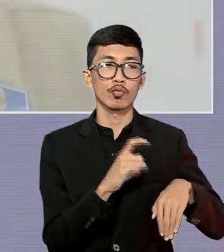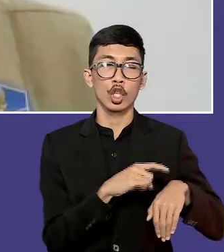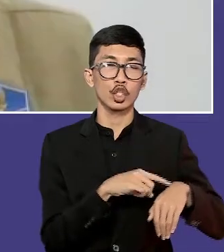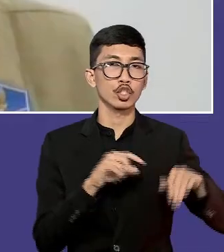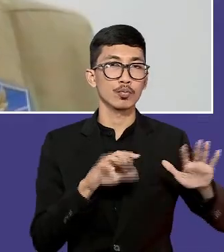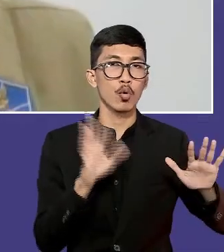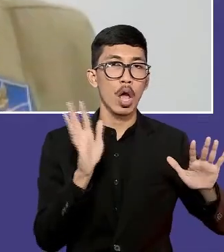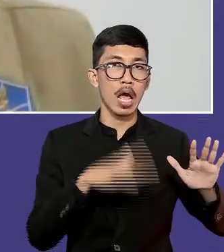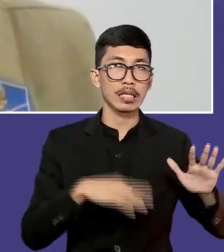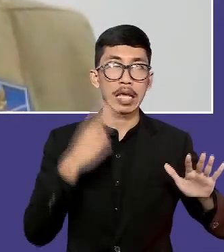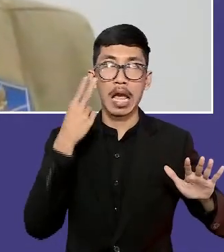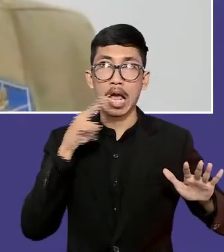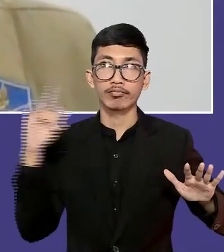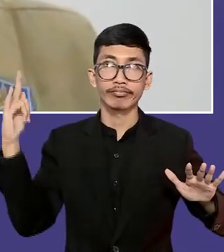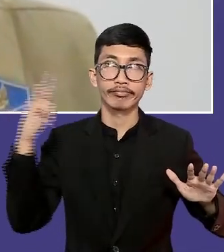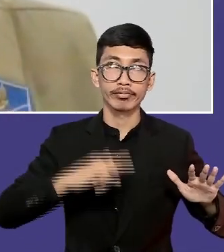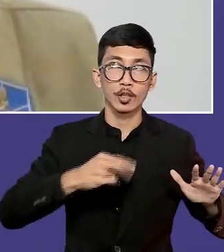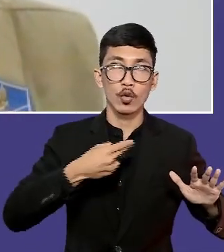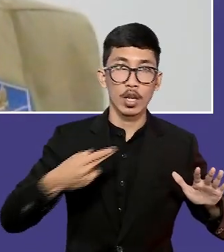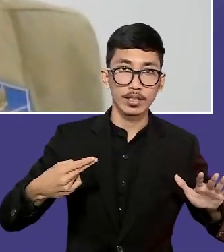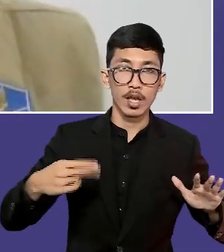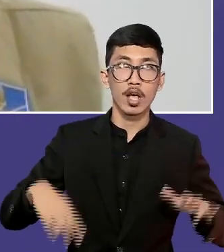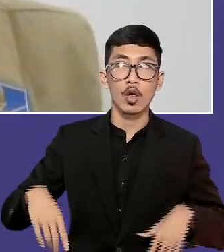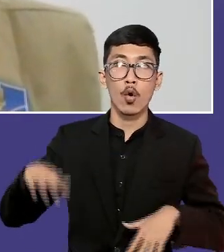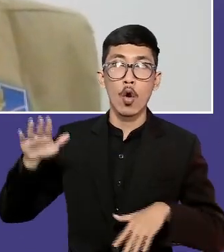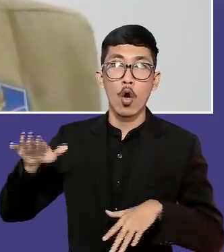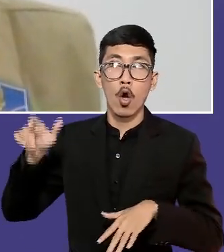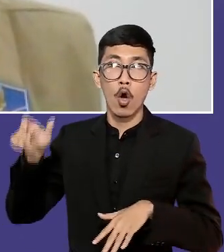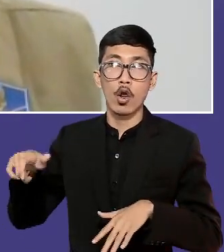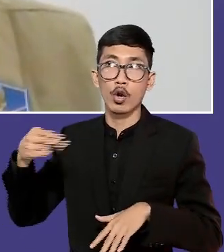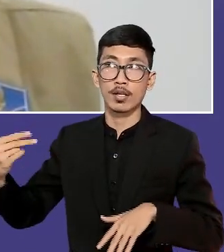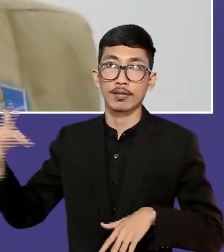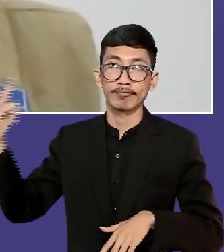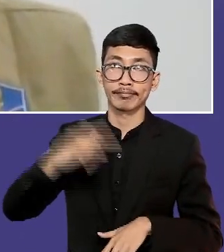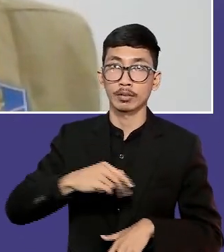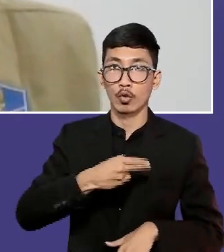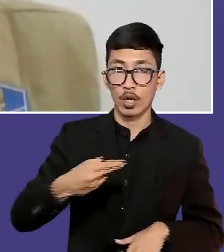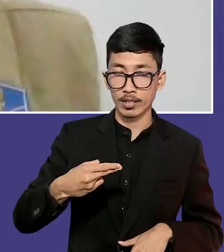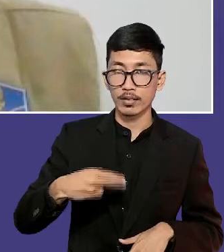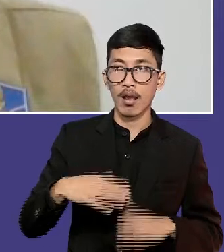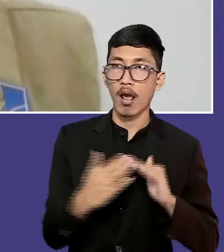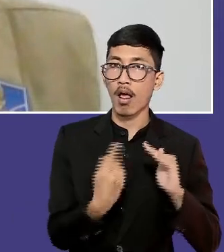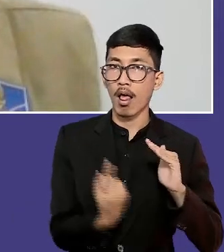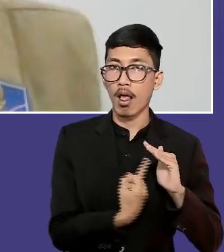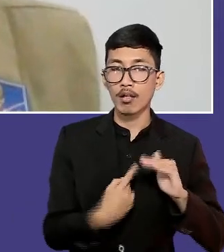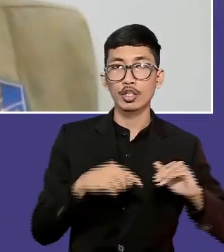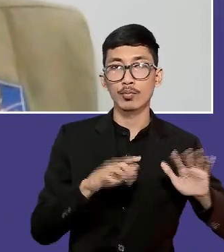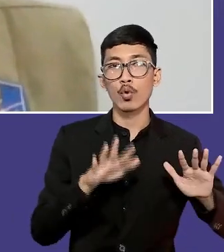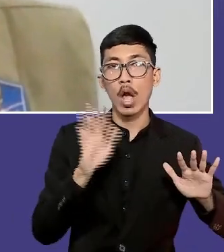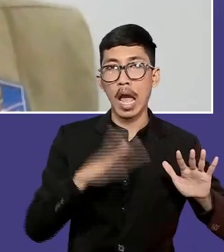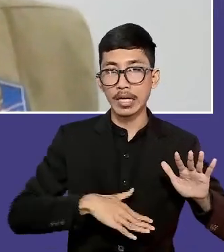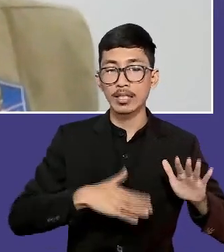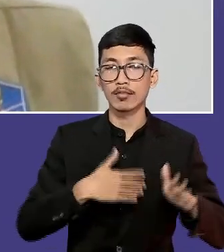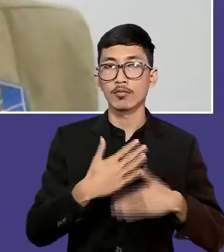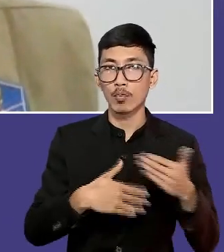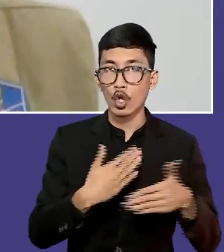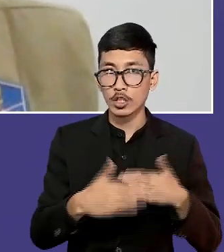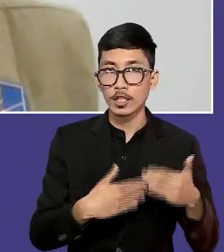negara Indonesia dari luar negeri ketika masuk ke Indonesia ini juga menjadi sebuah langkah antisipatif yang dilakukan memang mudah-mudahan dapat memperlambat proses